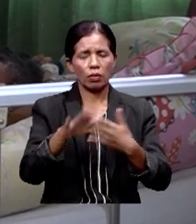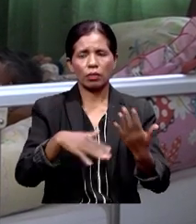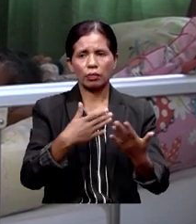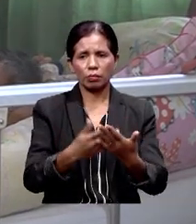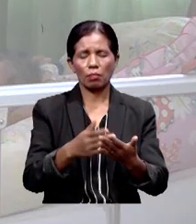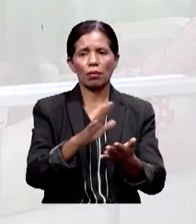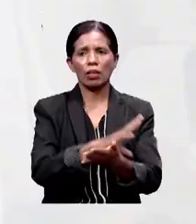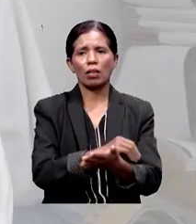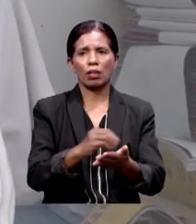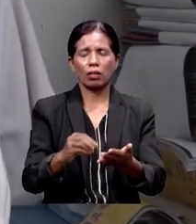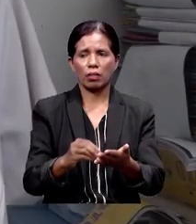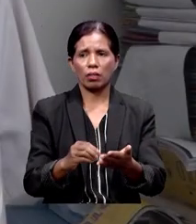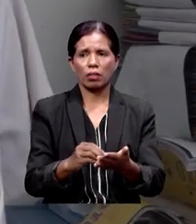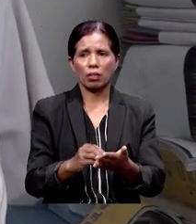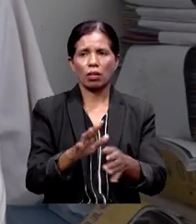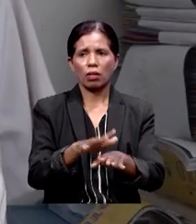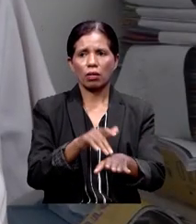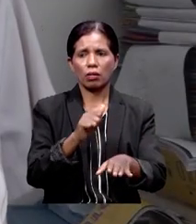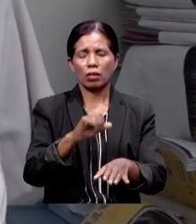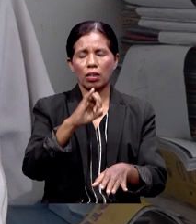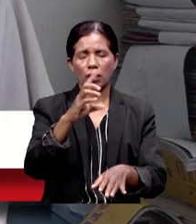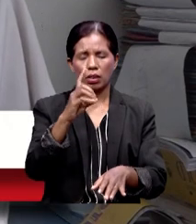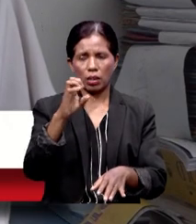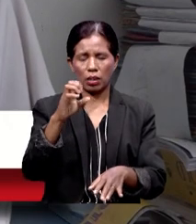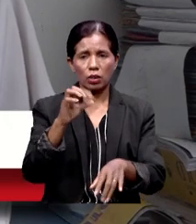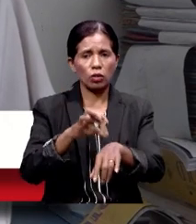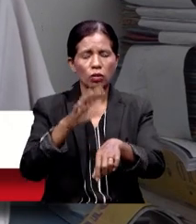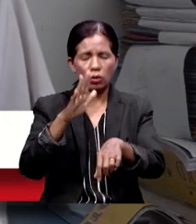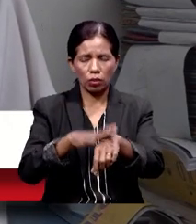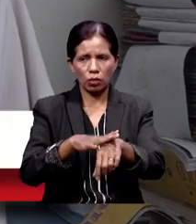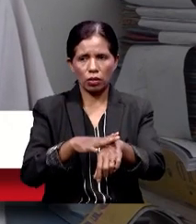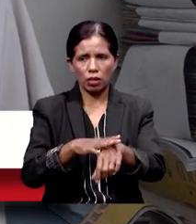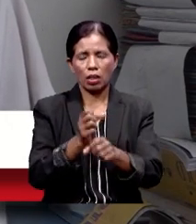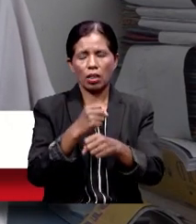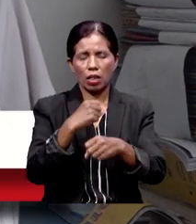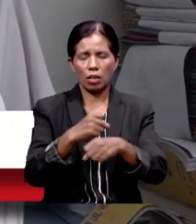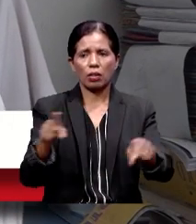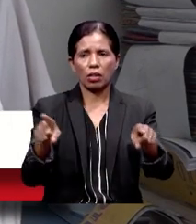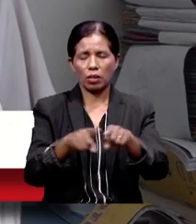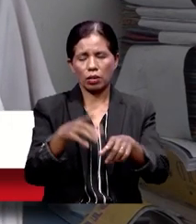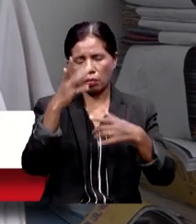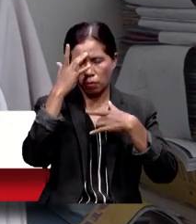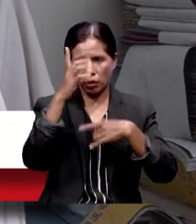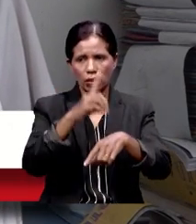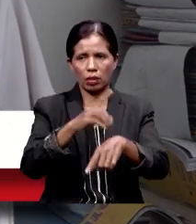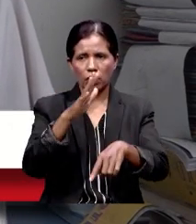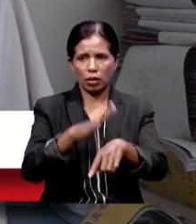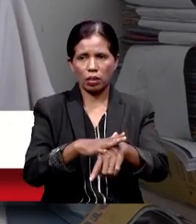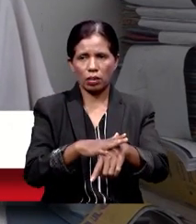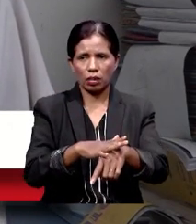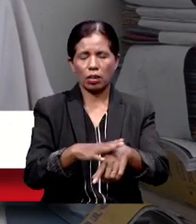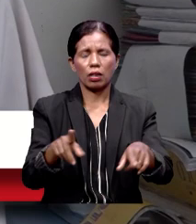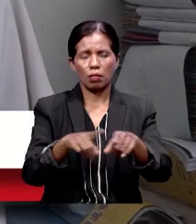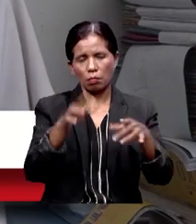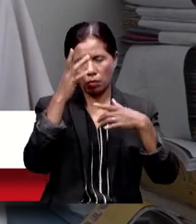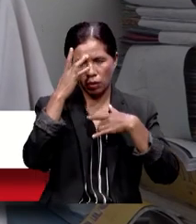hadai tusi susuki dan arang aide Egypt nunia sintomane hanesan chikungunya ho dengue ni sintoma nesa